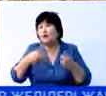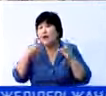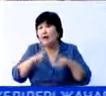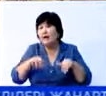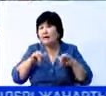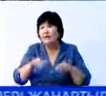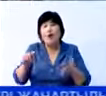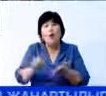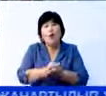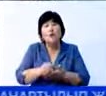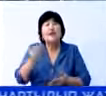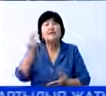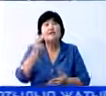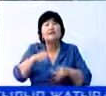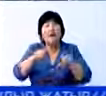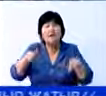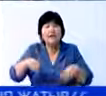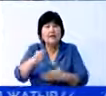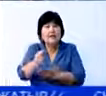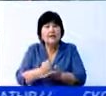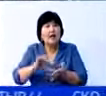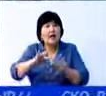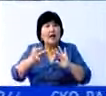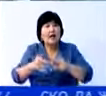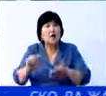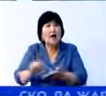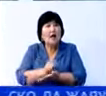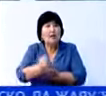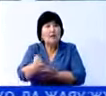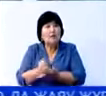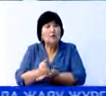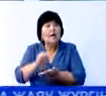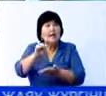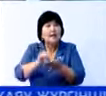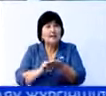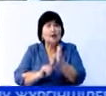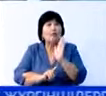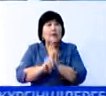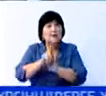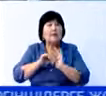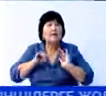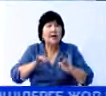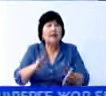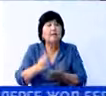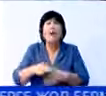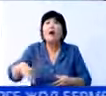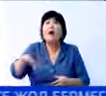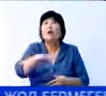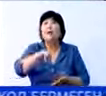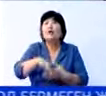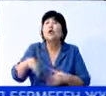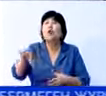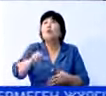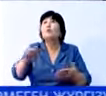еді. Құжаттарды цифрлық форматта сақтап, электронды архив жүйесіне тіркеу бастамасы қарқын алып келеді. Аймақтар арасында